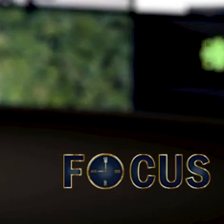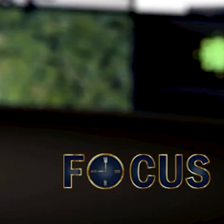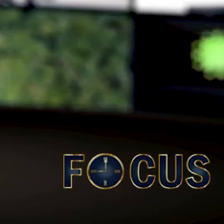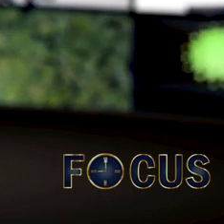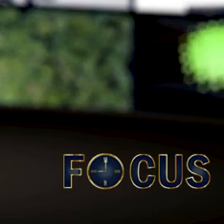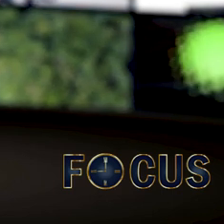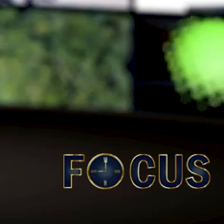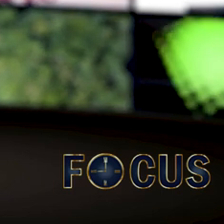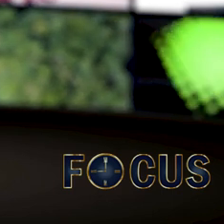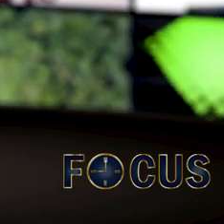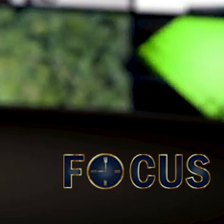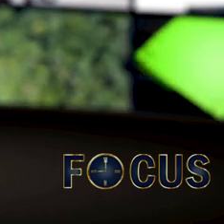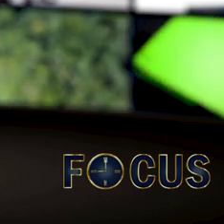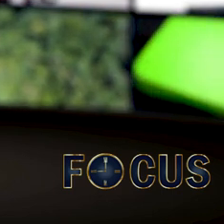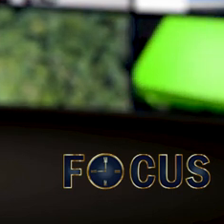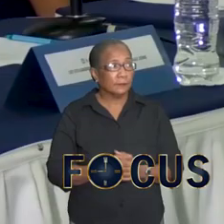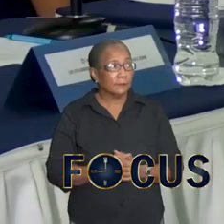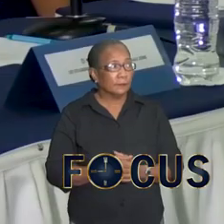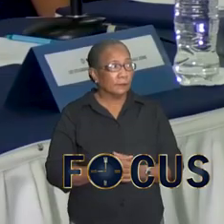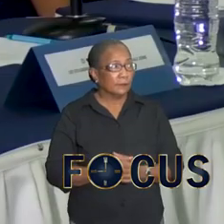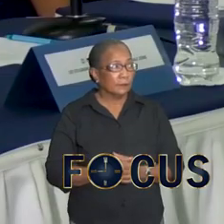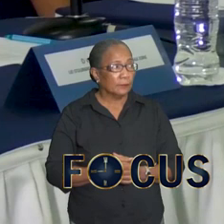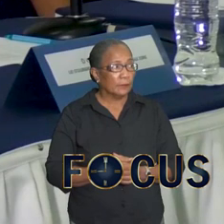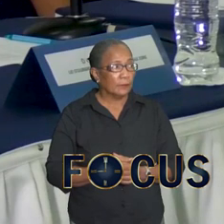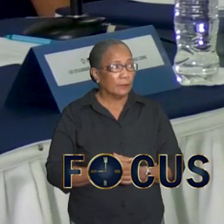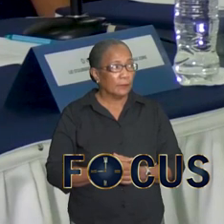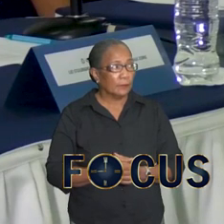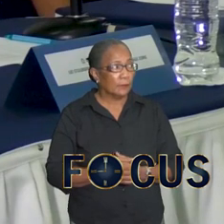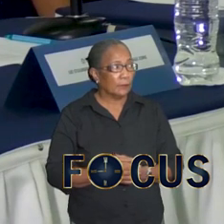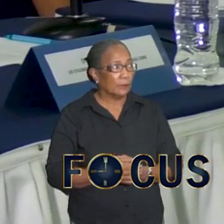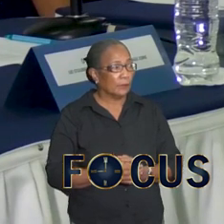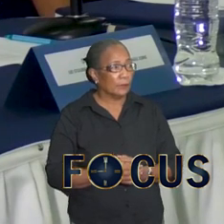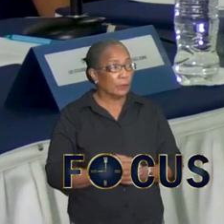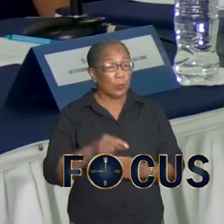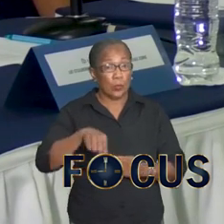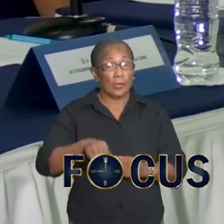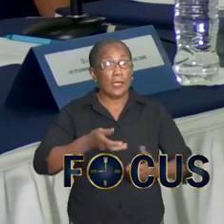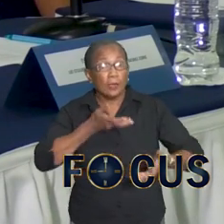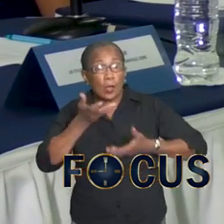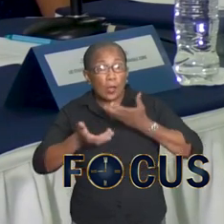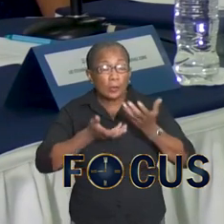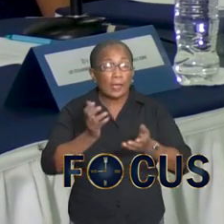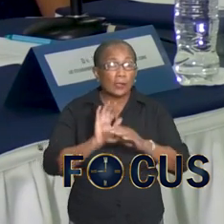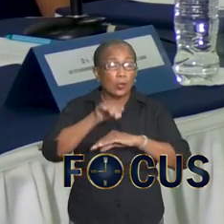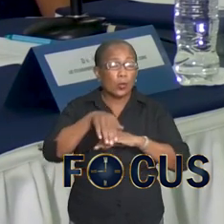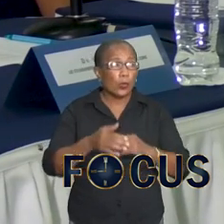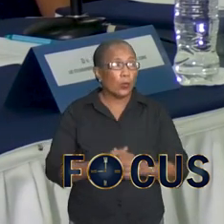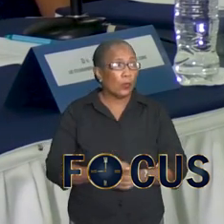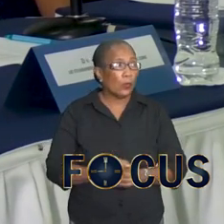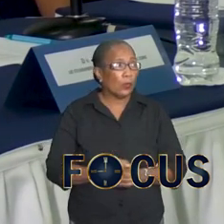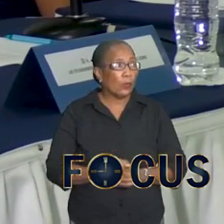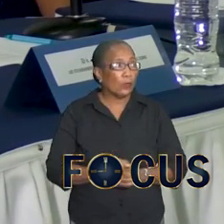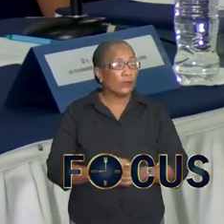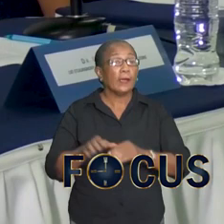de deskundige. Luistert u mee. Ik ben hier gevraagd om iets te vertellen over de studie die te maken